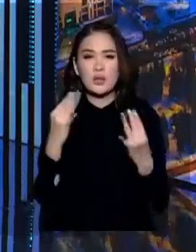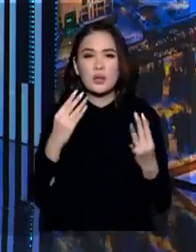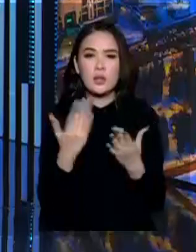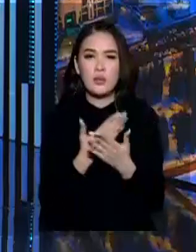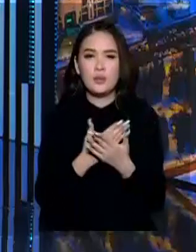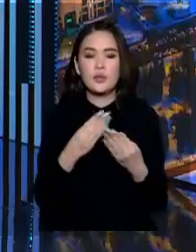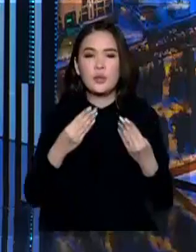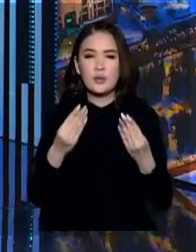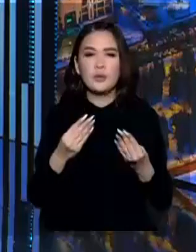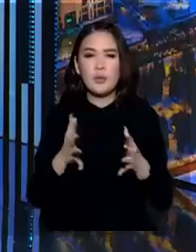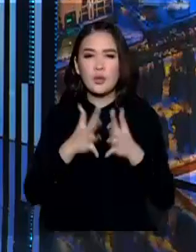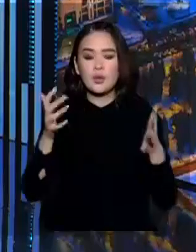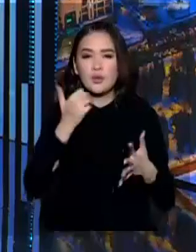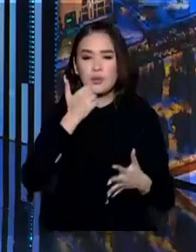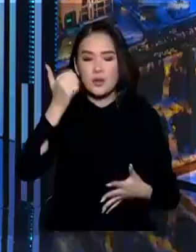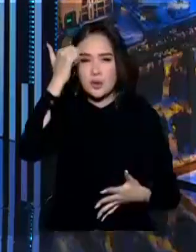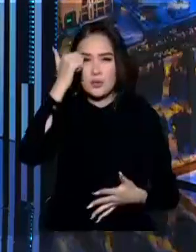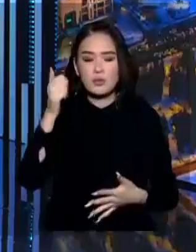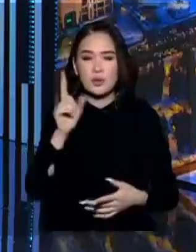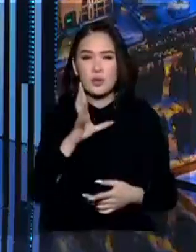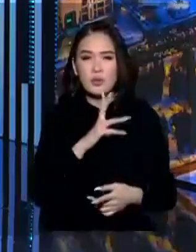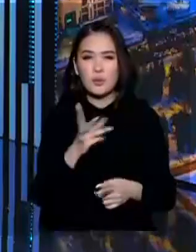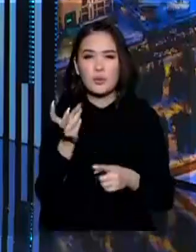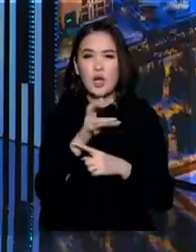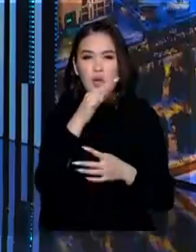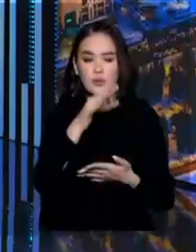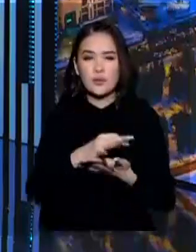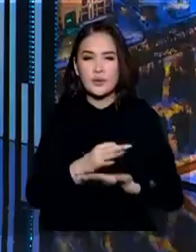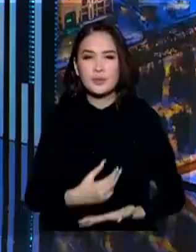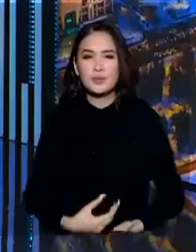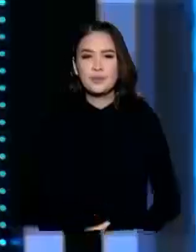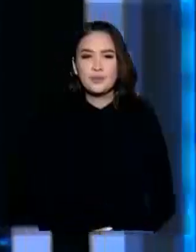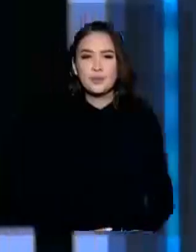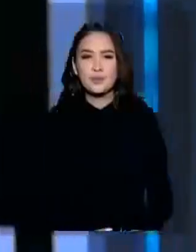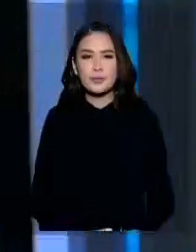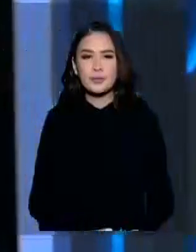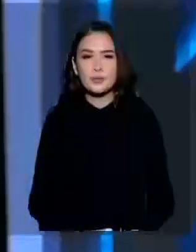беріп отырайық. Жақсы, көп рахмет. Эфирге келіп, тұшымды жауап берген үшін алғыс білдіреміз. Рахмет үлкен.